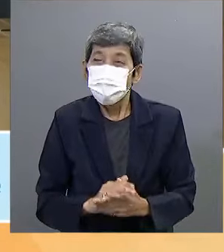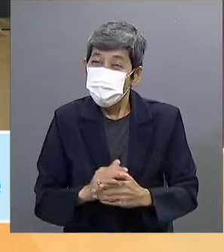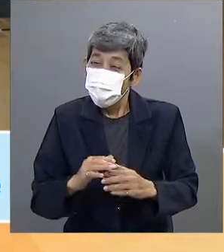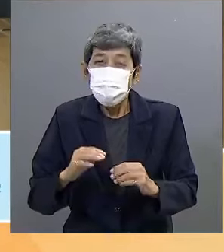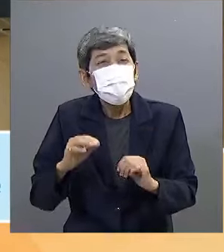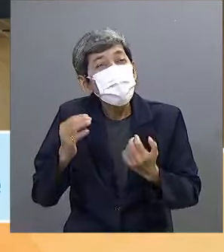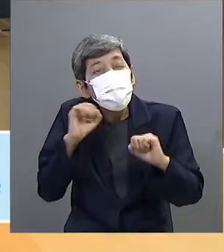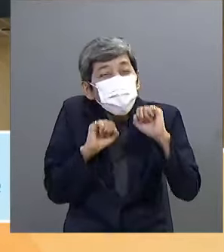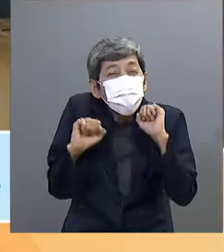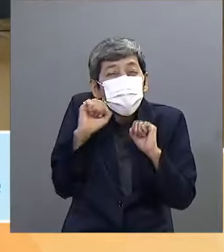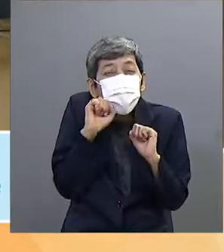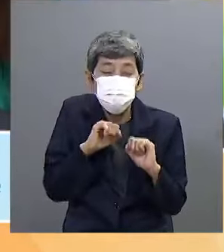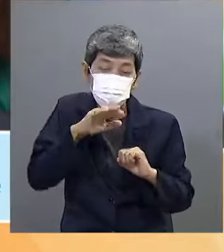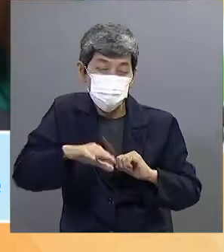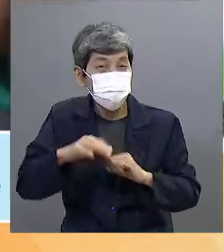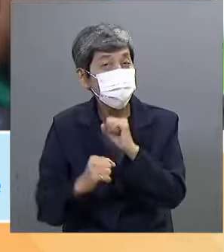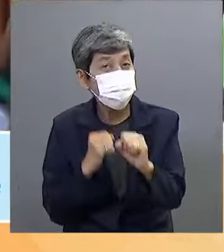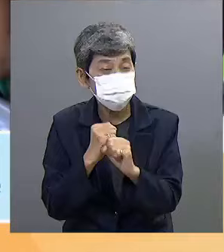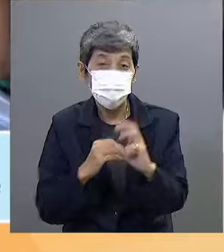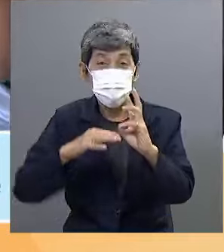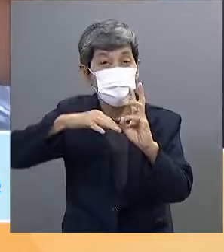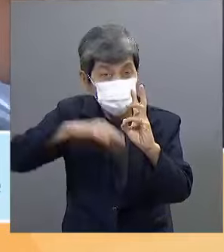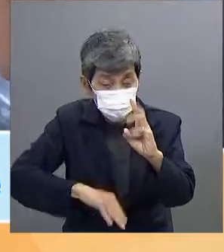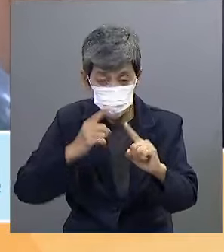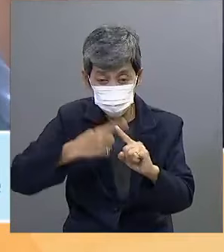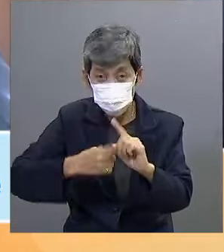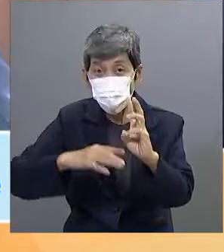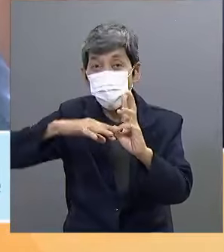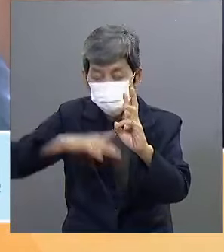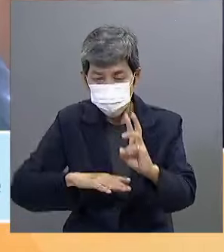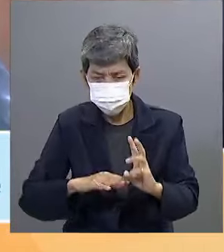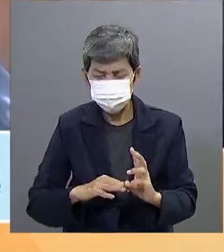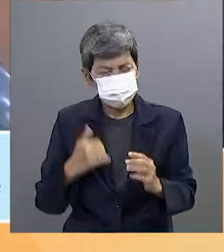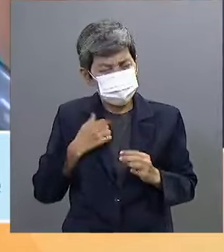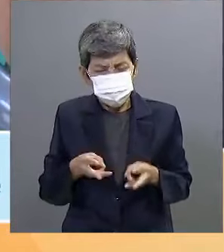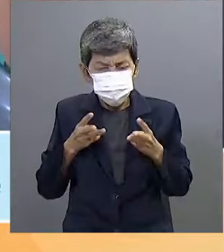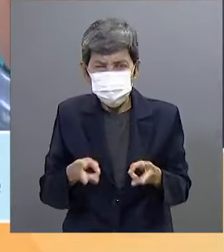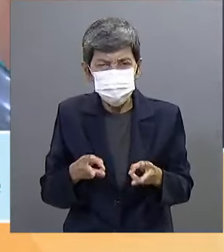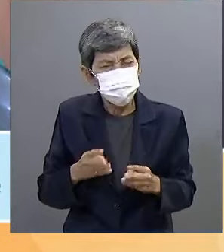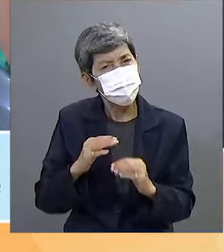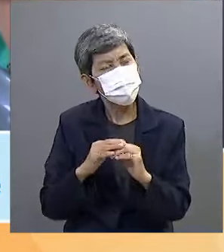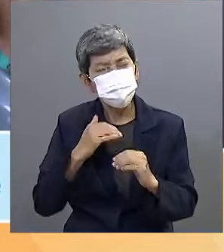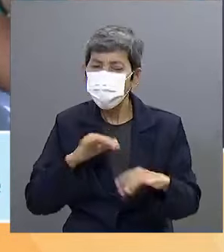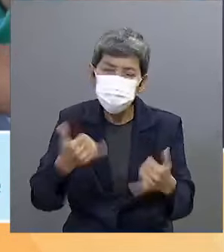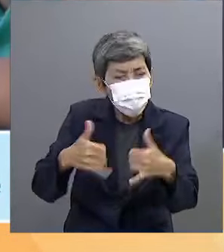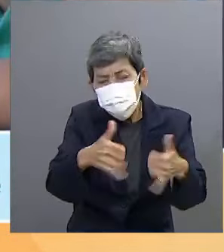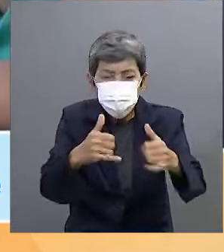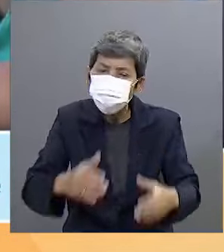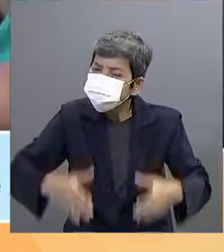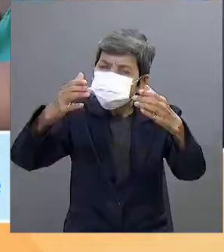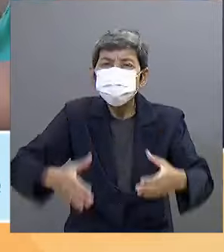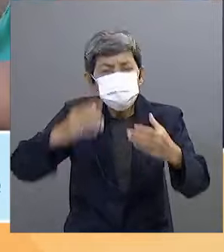ที่คุณหมอบอกก็คือไม่เคยเกิน6เดือนให้ปลอดภัยเนี่ยก็คืออยากจะเล่นกับเขาเลยเนี่ยนะครับสักกี่ขวบดีเราถึงจะเล่นแบบนั้นได ้